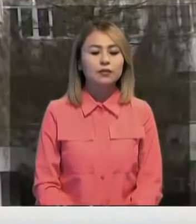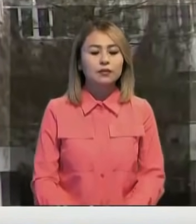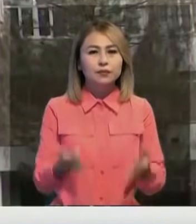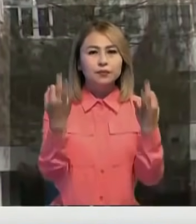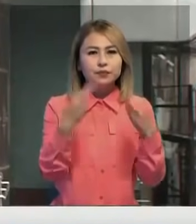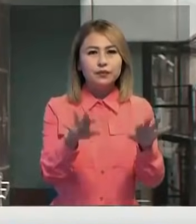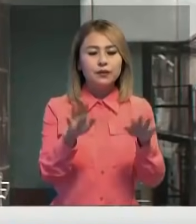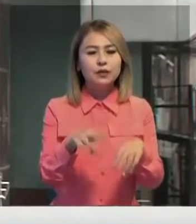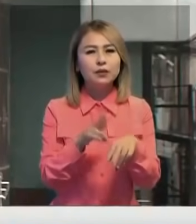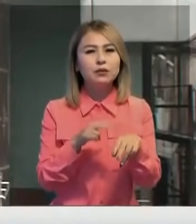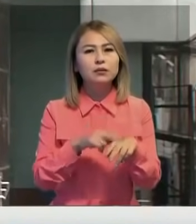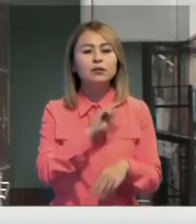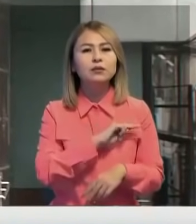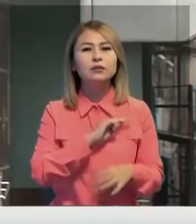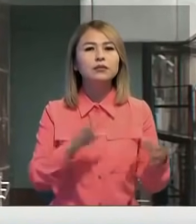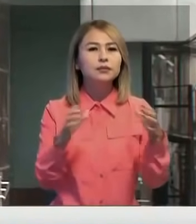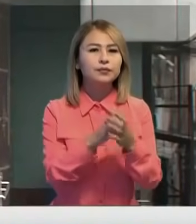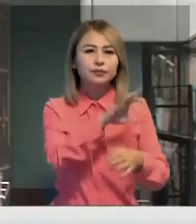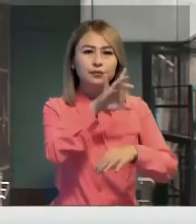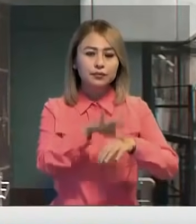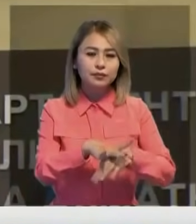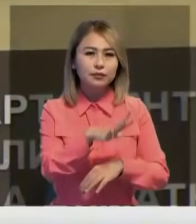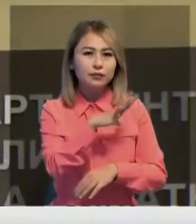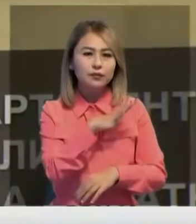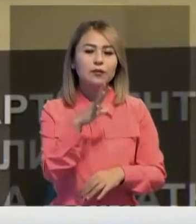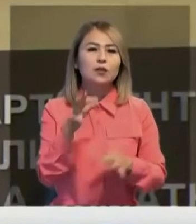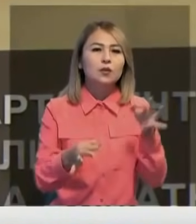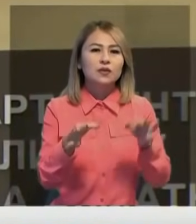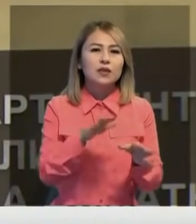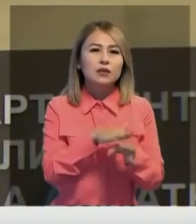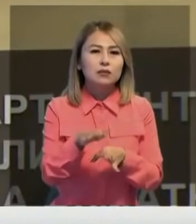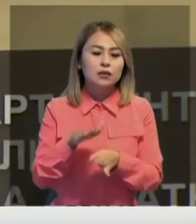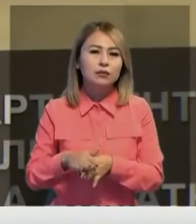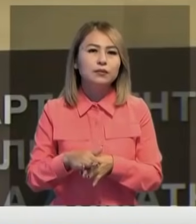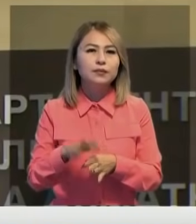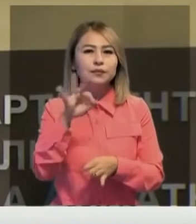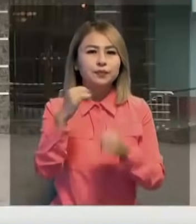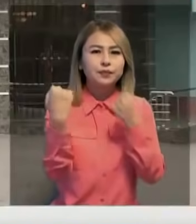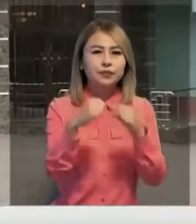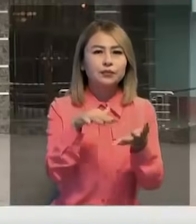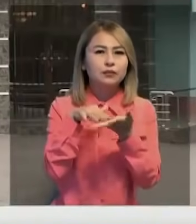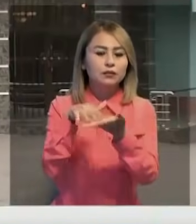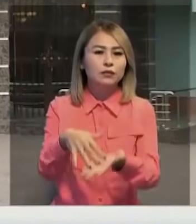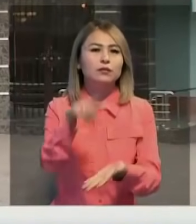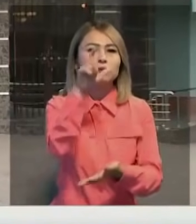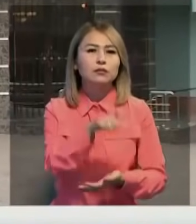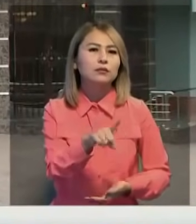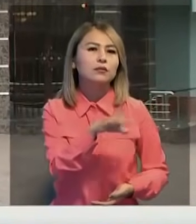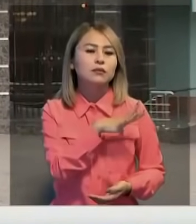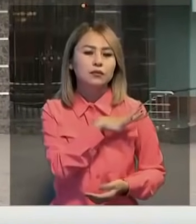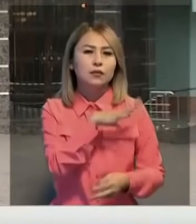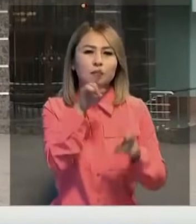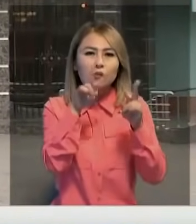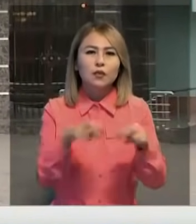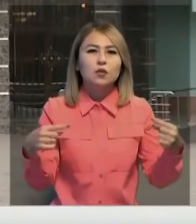Бостандық аудандық полиция бөлімі аталған фактыны тіркеді. Сот орындаушысы үйдің иесіне қатысты ұрып-соғу туралы арыз жазып, оның негізінде тиісті